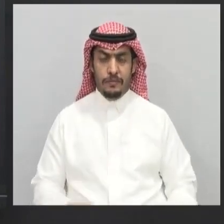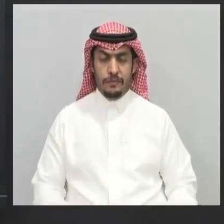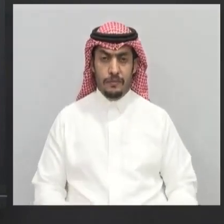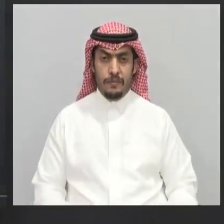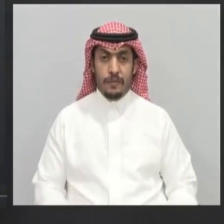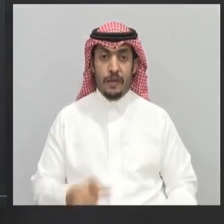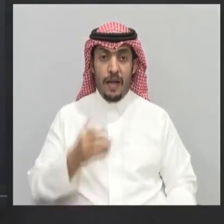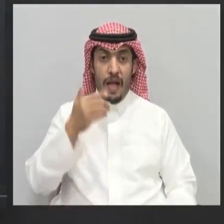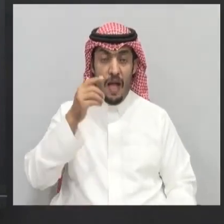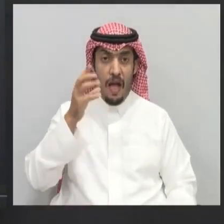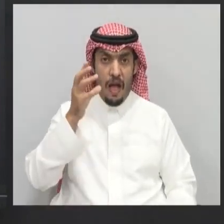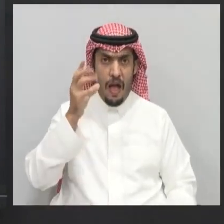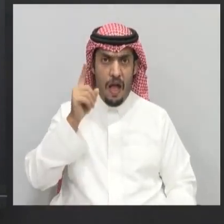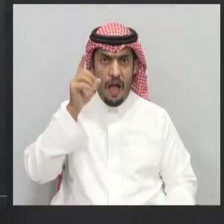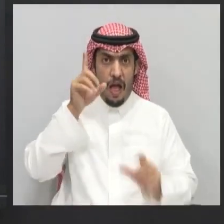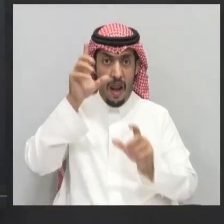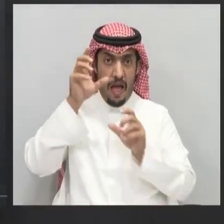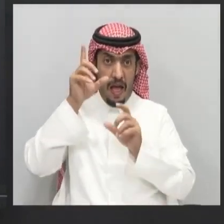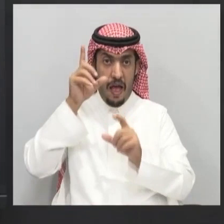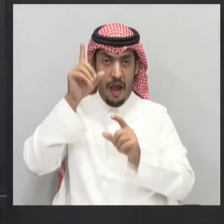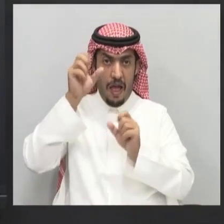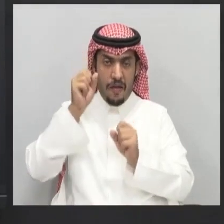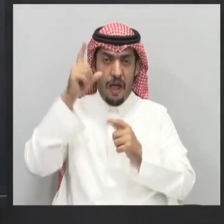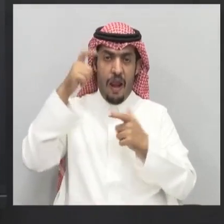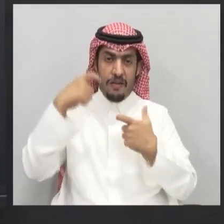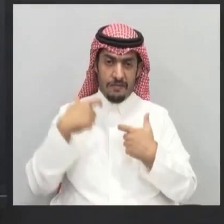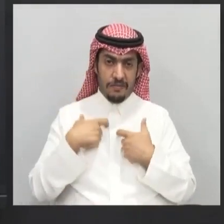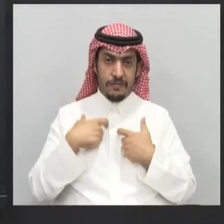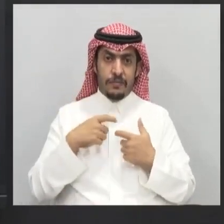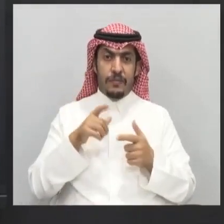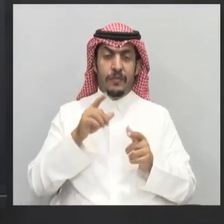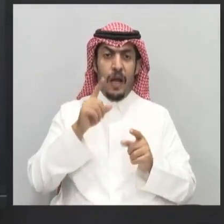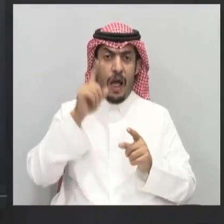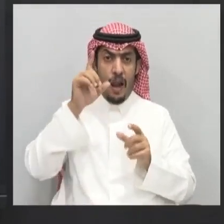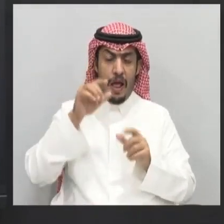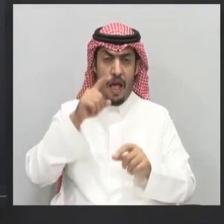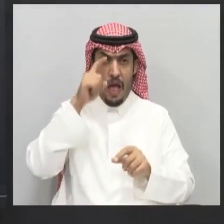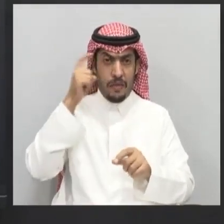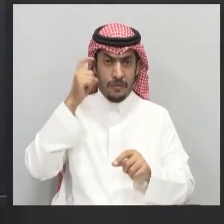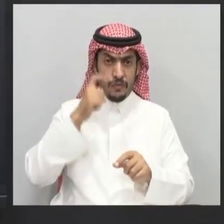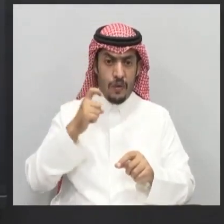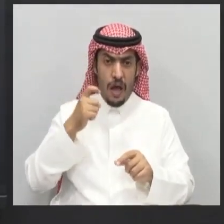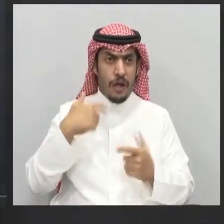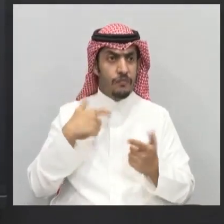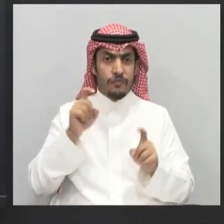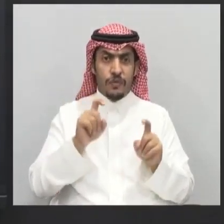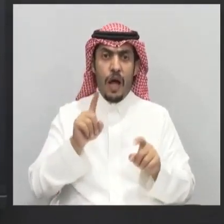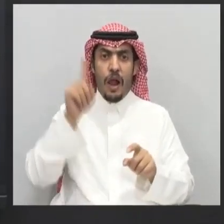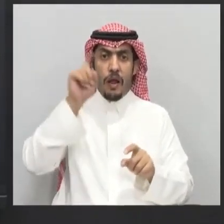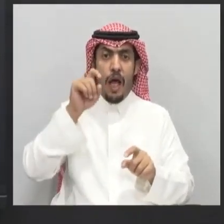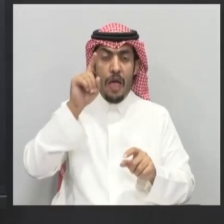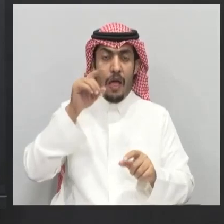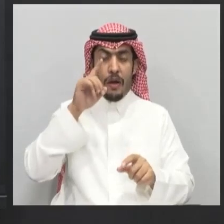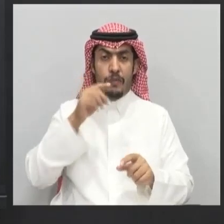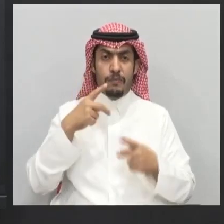احفظ الله احفظك احفظ الله تجده تجاهك اذا سالت فاسال الله واذا